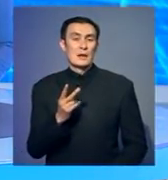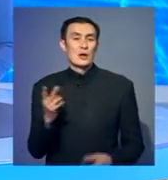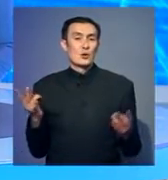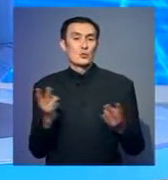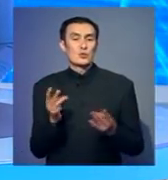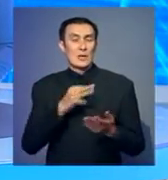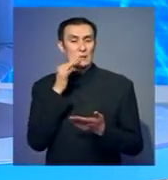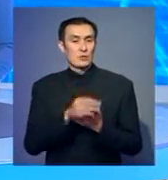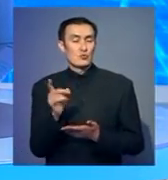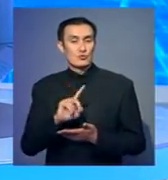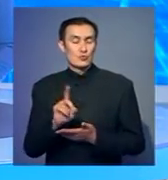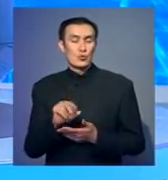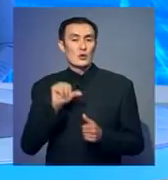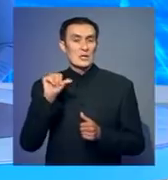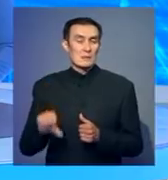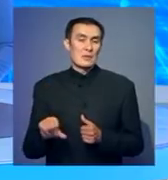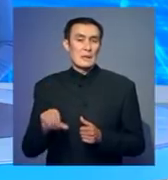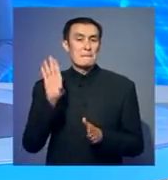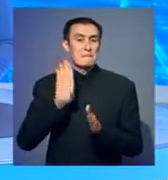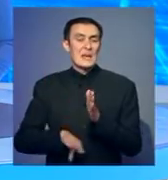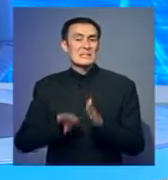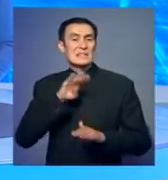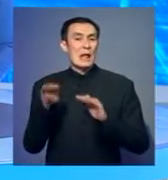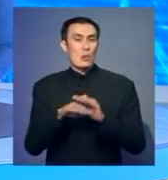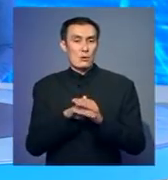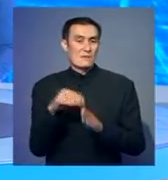следует отметить, что именно беззалоговые займы,